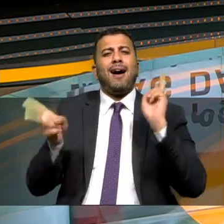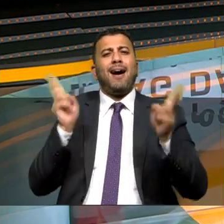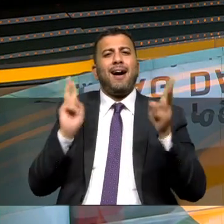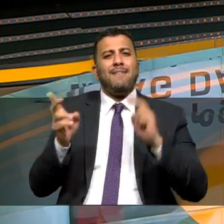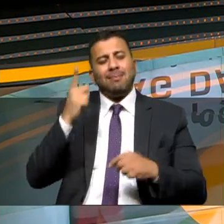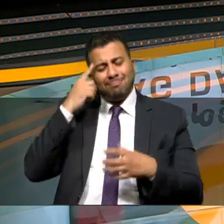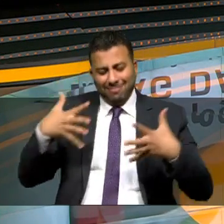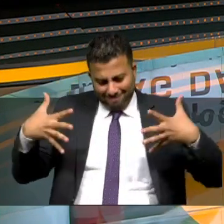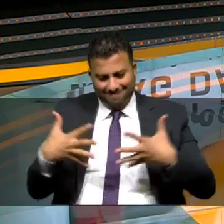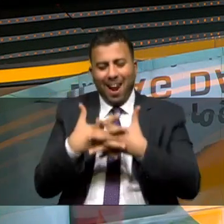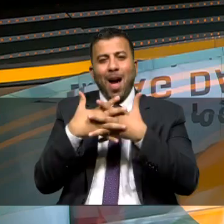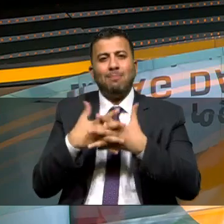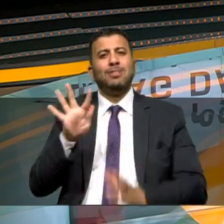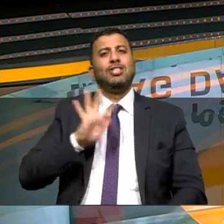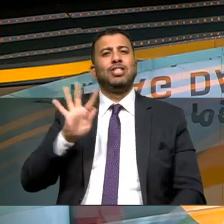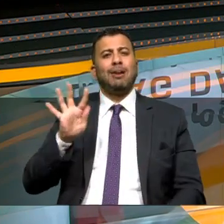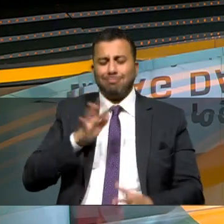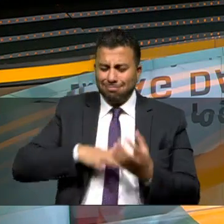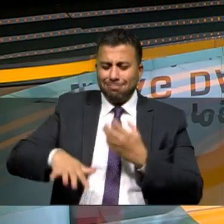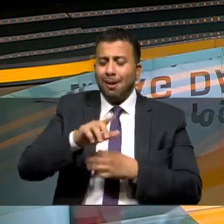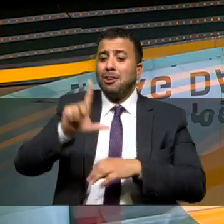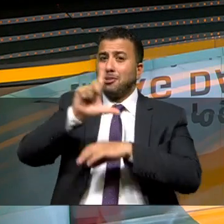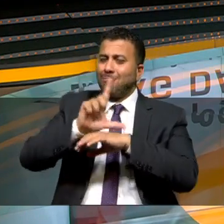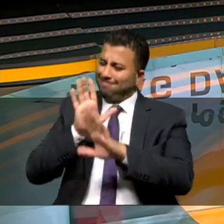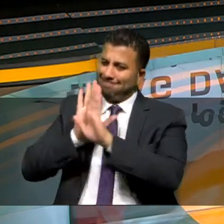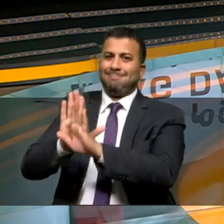يعكس تلاحم الشعب والتفافه حول قادته.